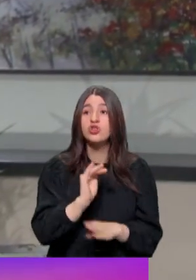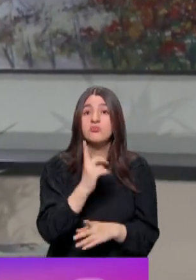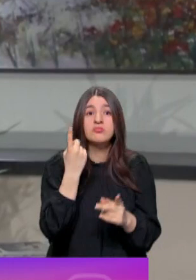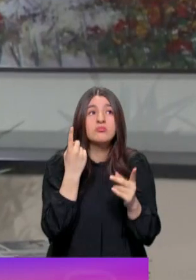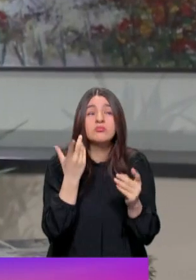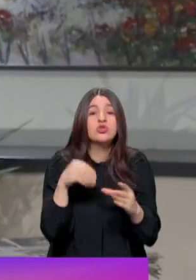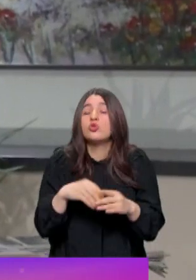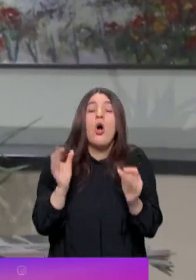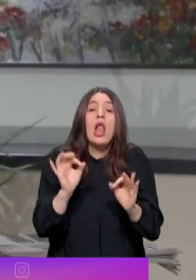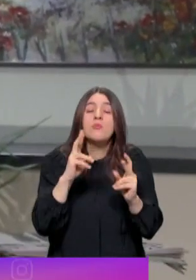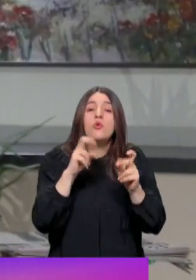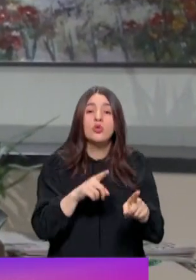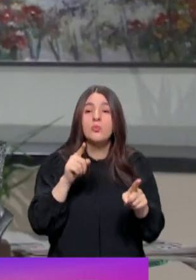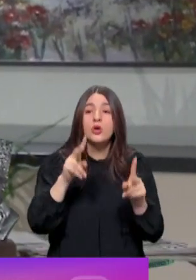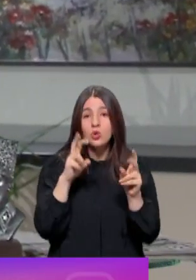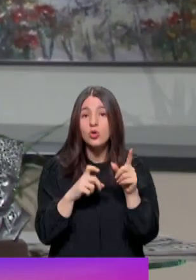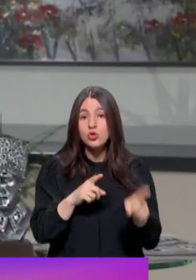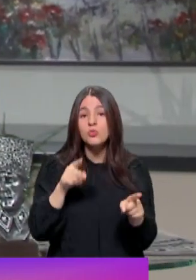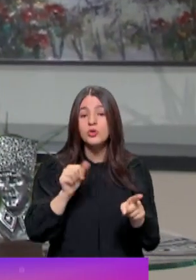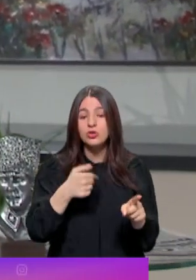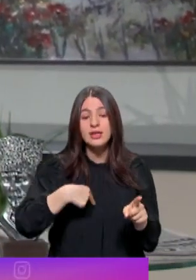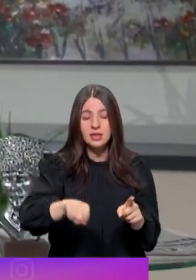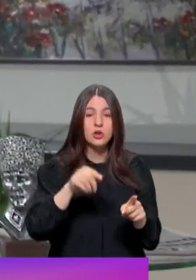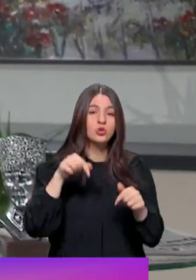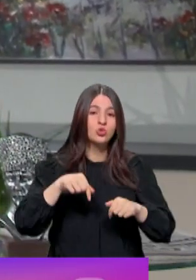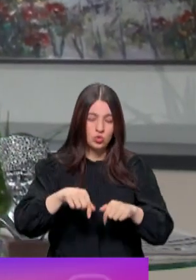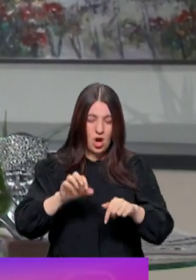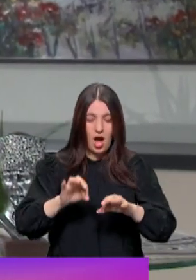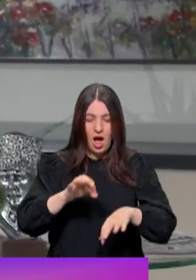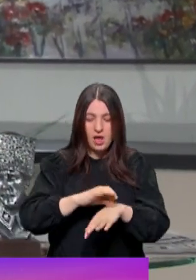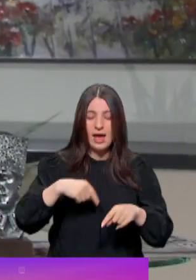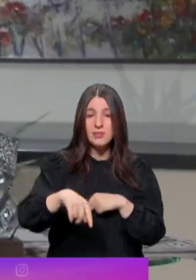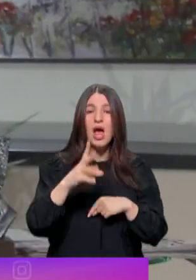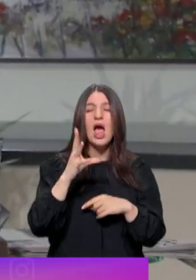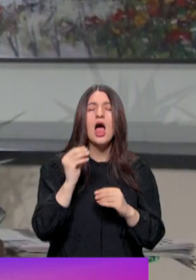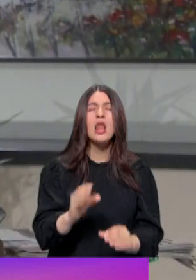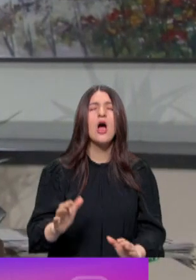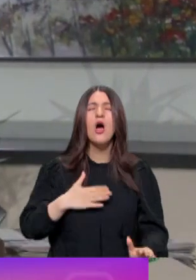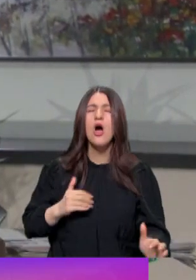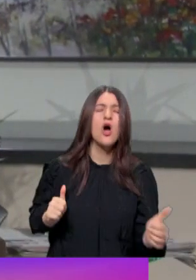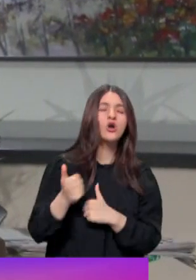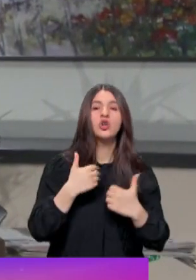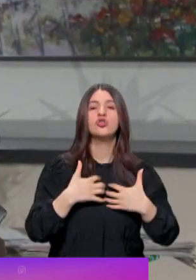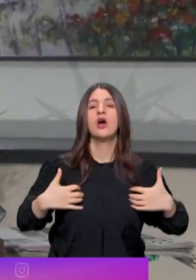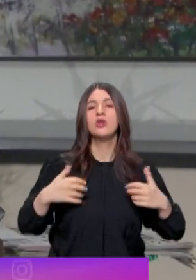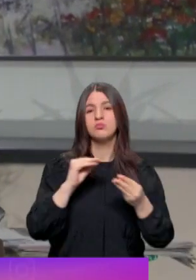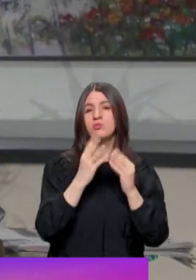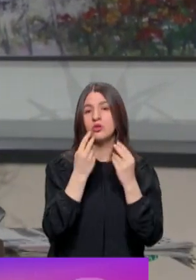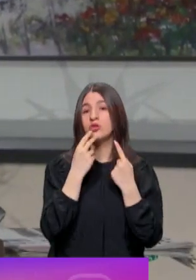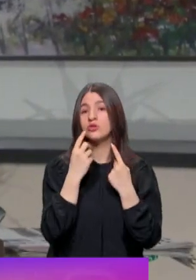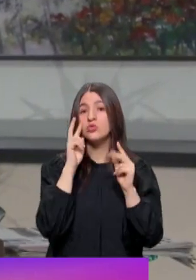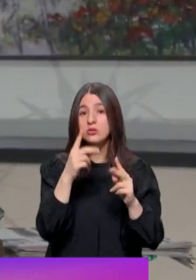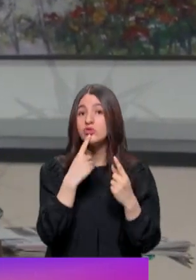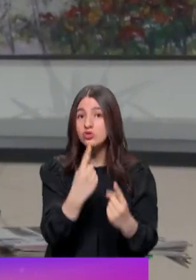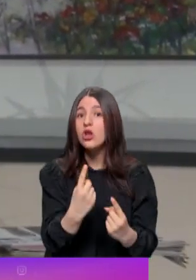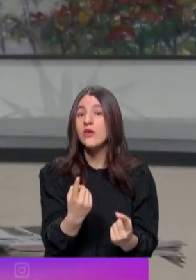bir konudur. Bu konuyu bugünden itibaren, şu andan itibaren en öncelikli beka sorunu olarak gördüğümü ifade